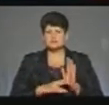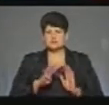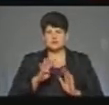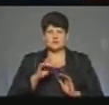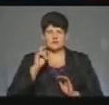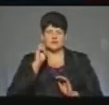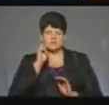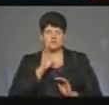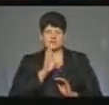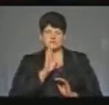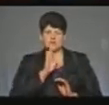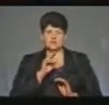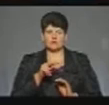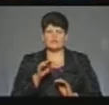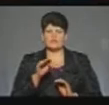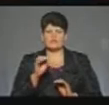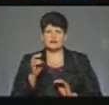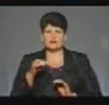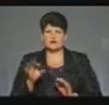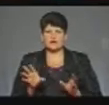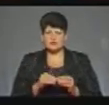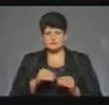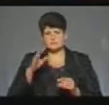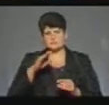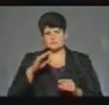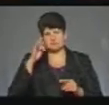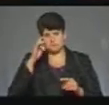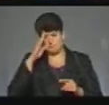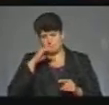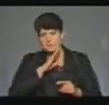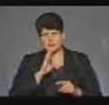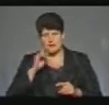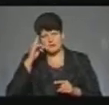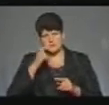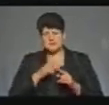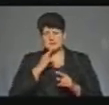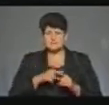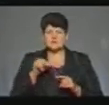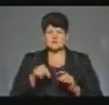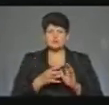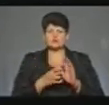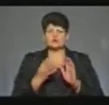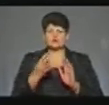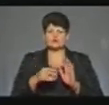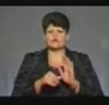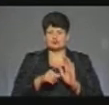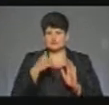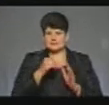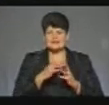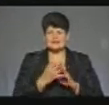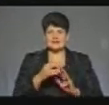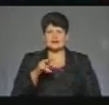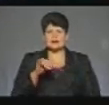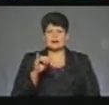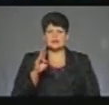Чотирьохрічну Любов Федорович разом з батьками, братами і сестрами переселили у 1946 році з села